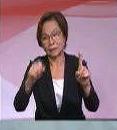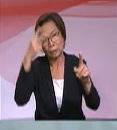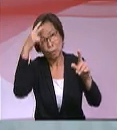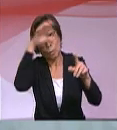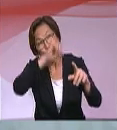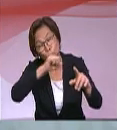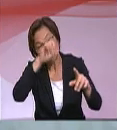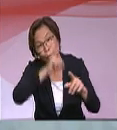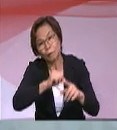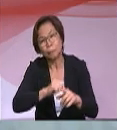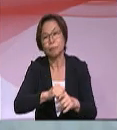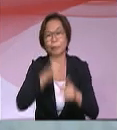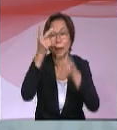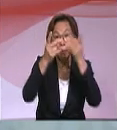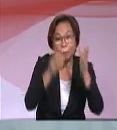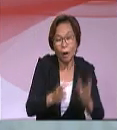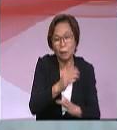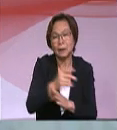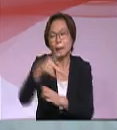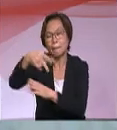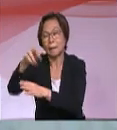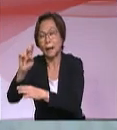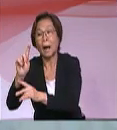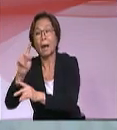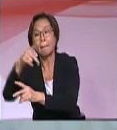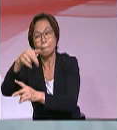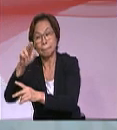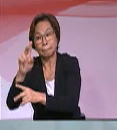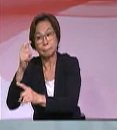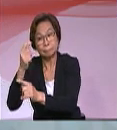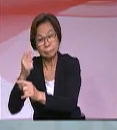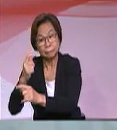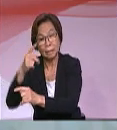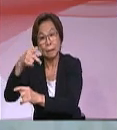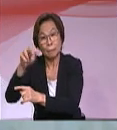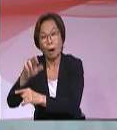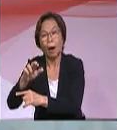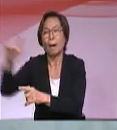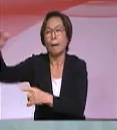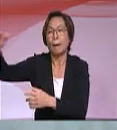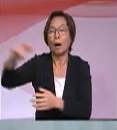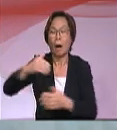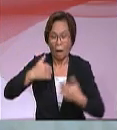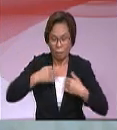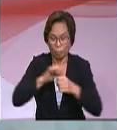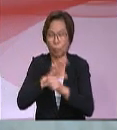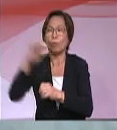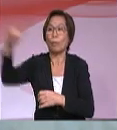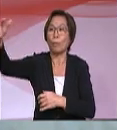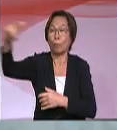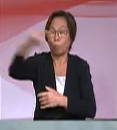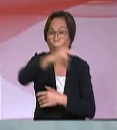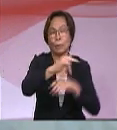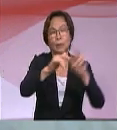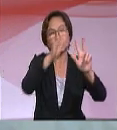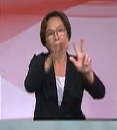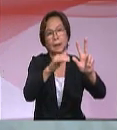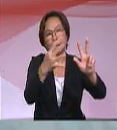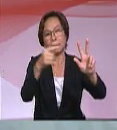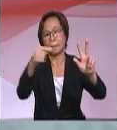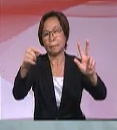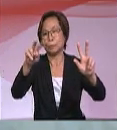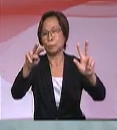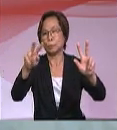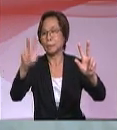Dimaklumkan, laporan pengembara dan pemastautin tetap yang dikesan positif COVID-19 dan pulang luar negara dari 3 April sehingga